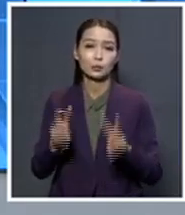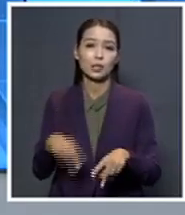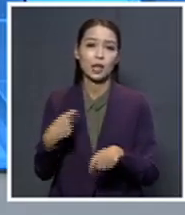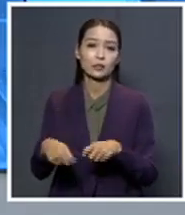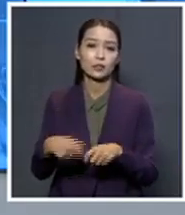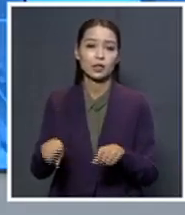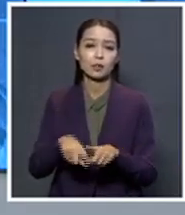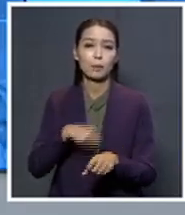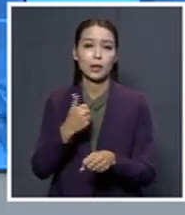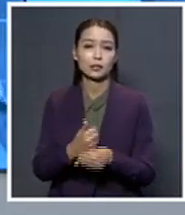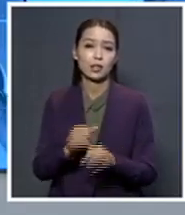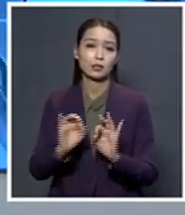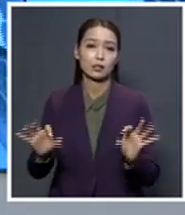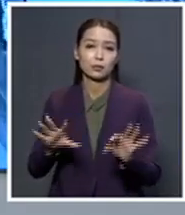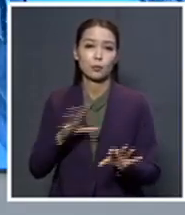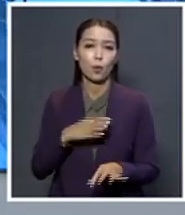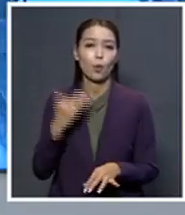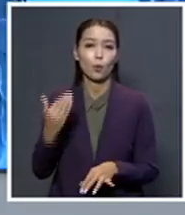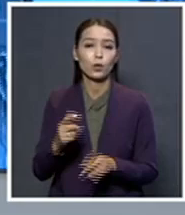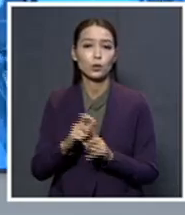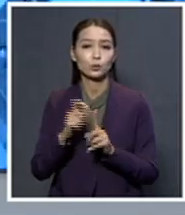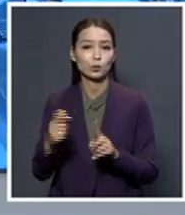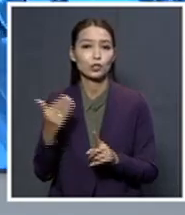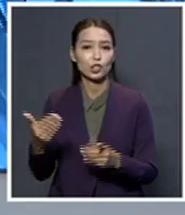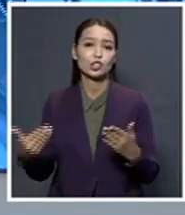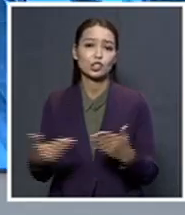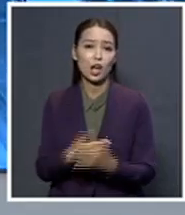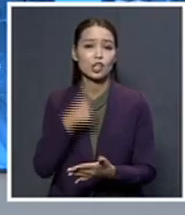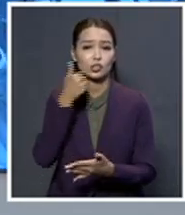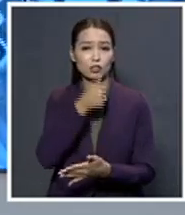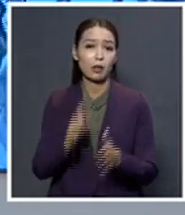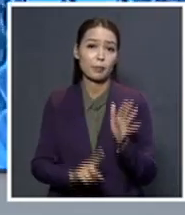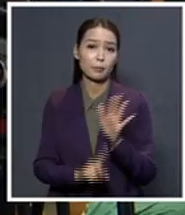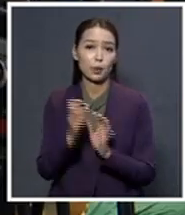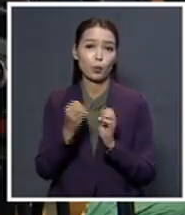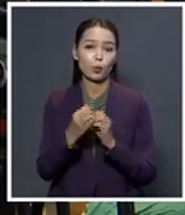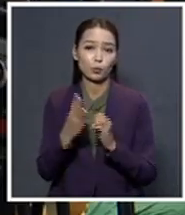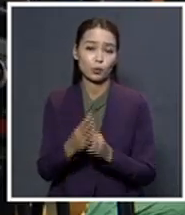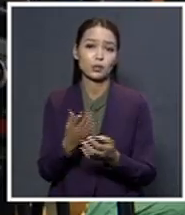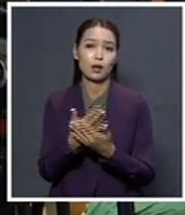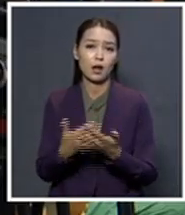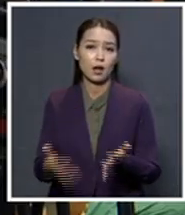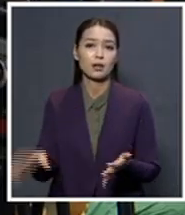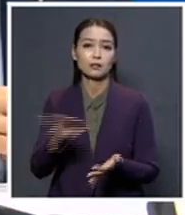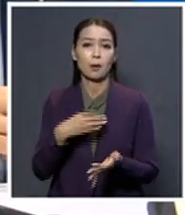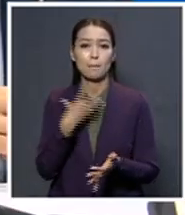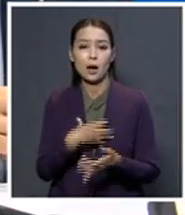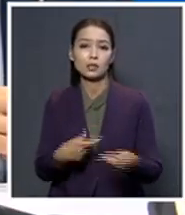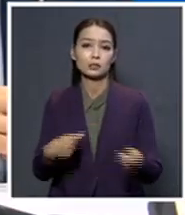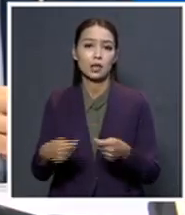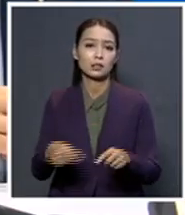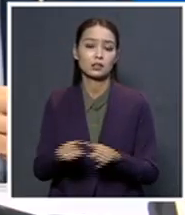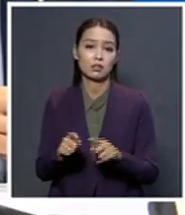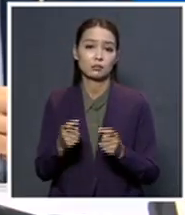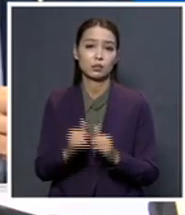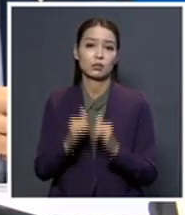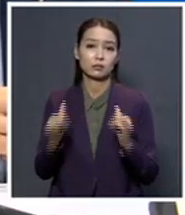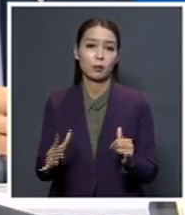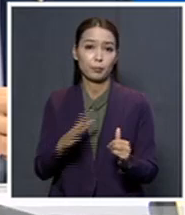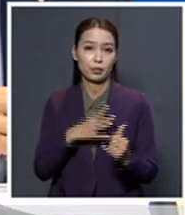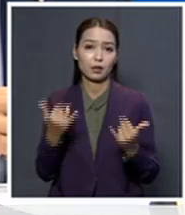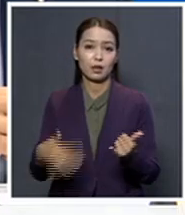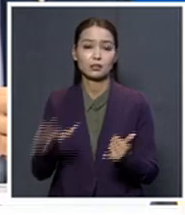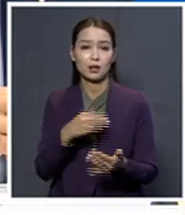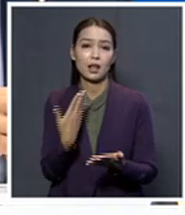инвестициялар басқармасының өкілдері айтты. Олардың сөзінше, жаңа жылдан бері 14 әлеуметтік маңызы бар тауардың бағасы шарықтап кеткен.